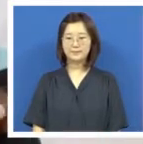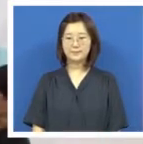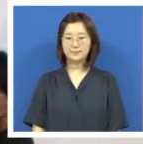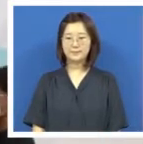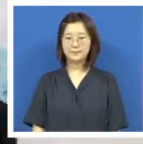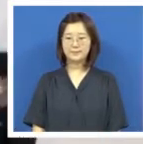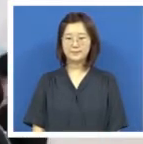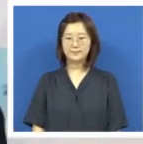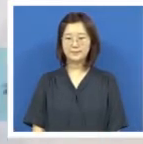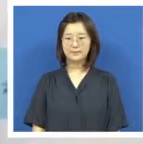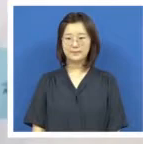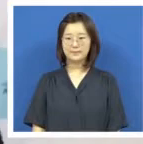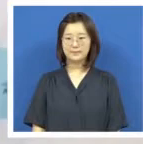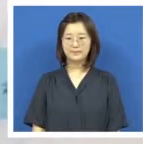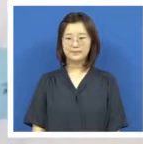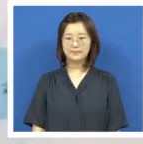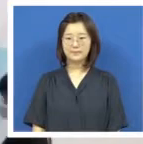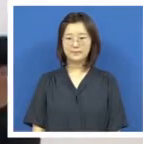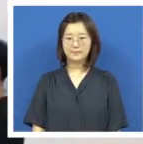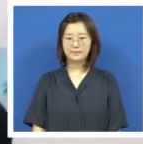perle 으